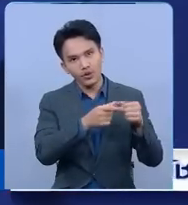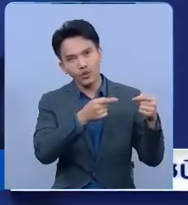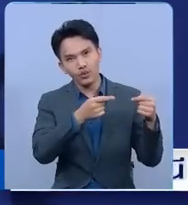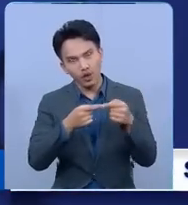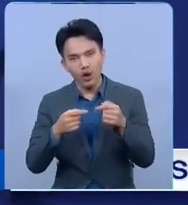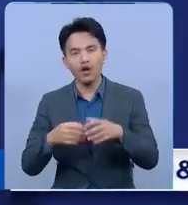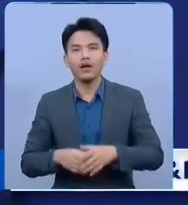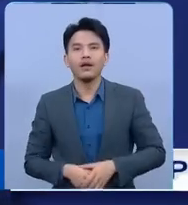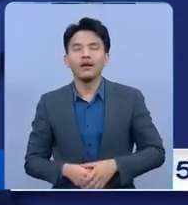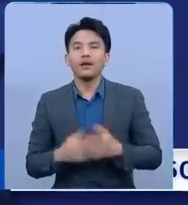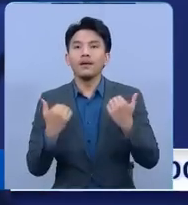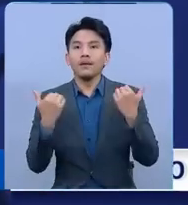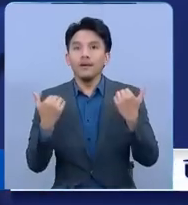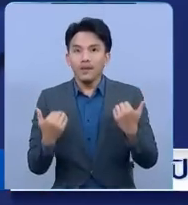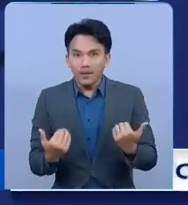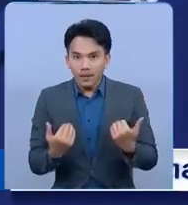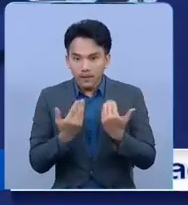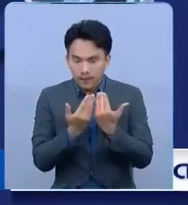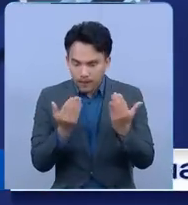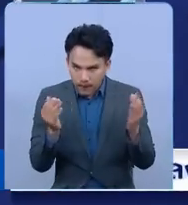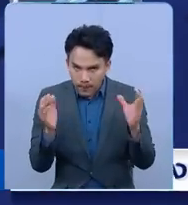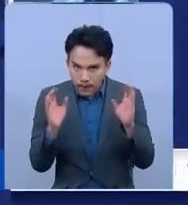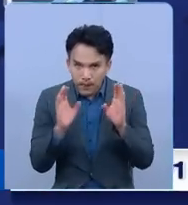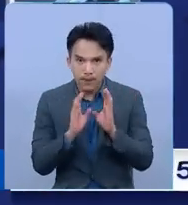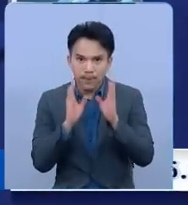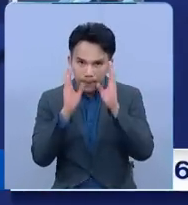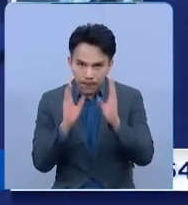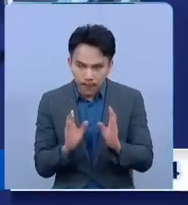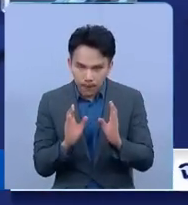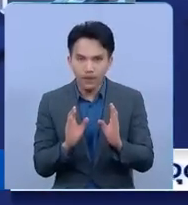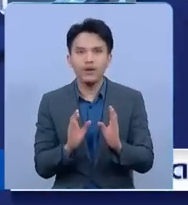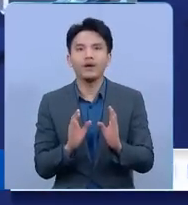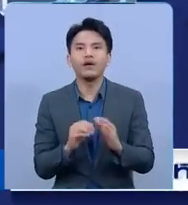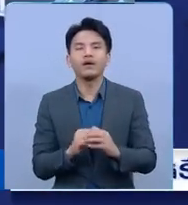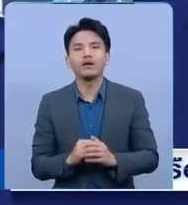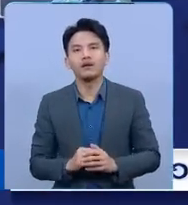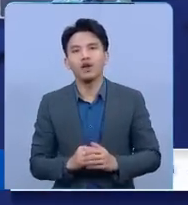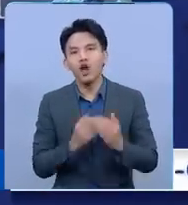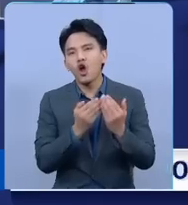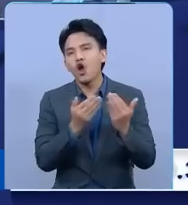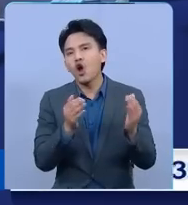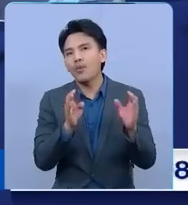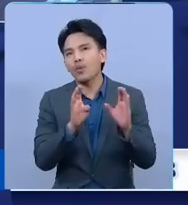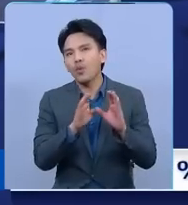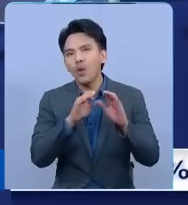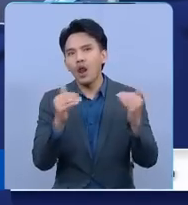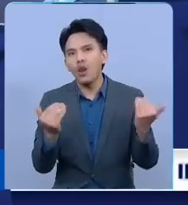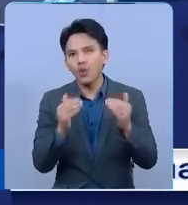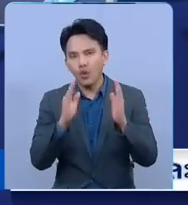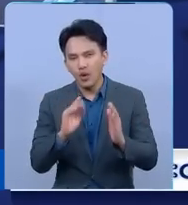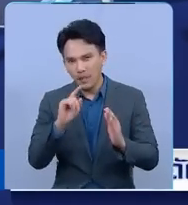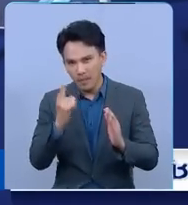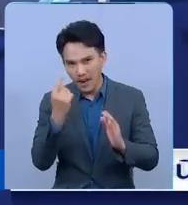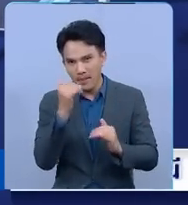ราวนี้วันนี้จะว่ากันที่เรื่องของตระกูลที่ส่งทั้งครอบครัวส่งสายเลือดใหม่ๆลงสนามกันบางค